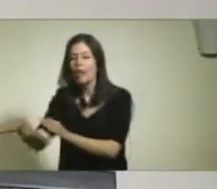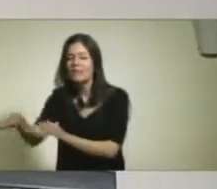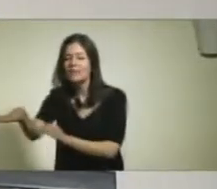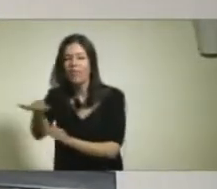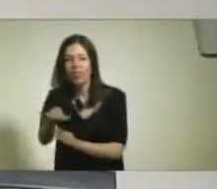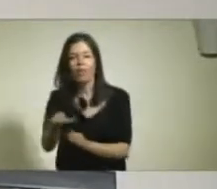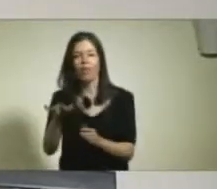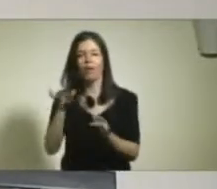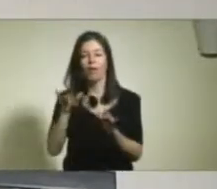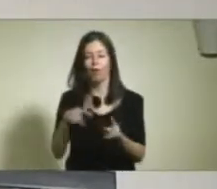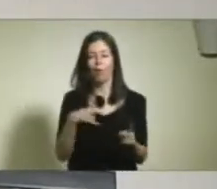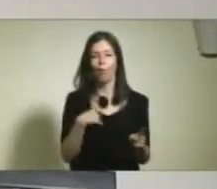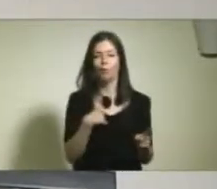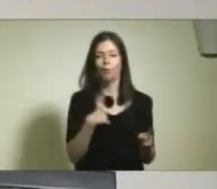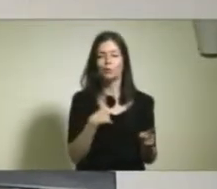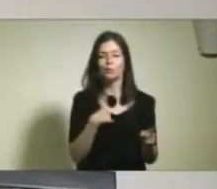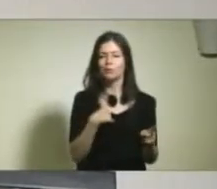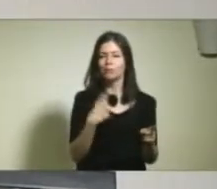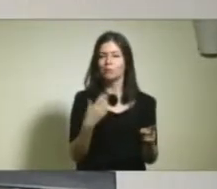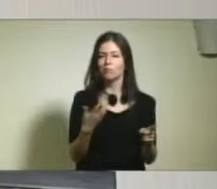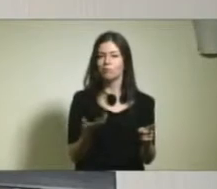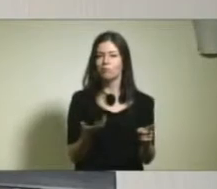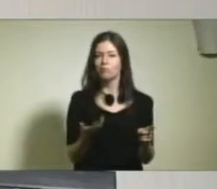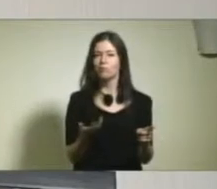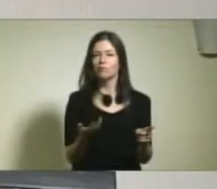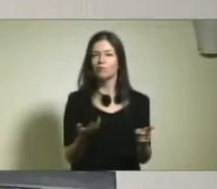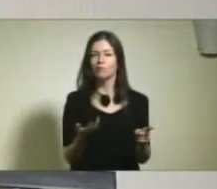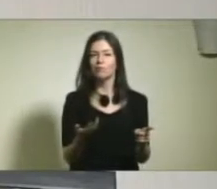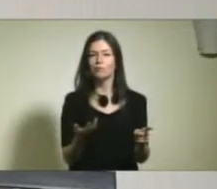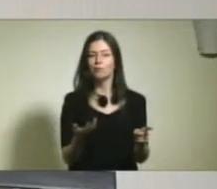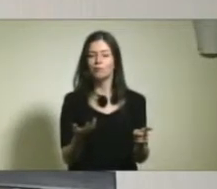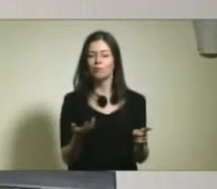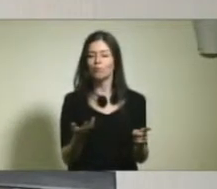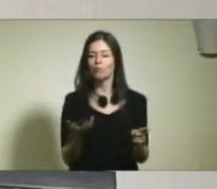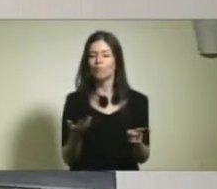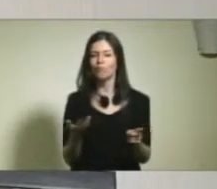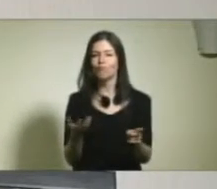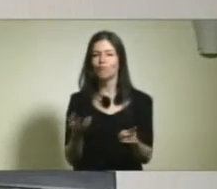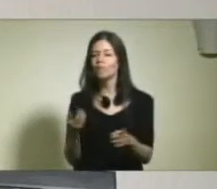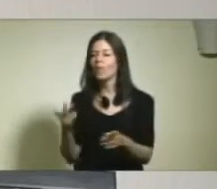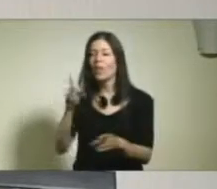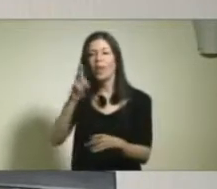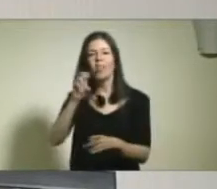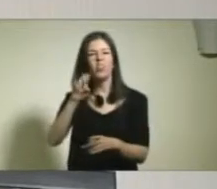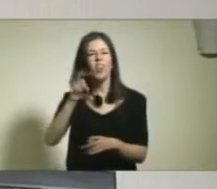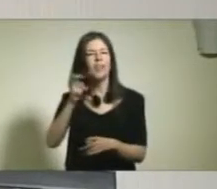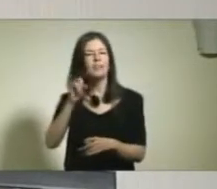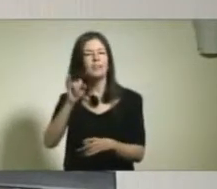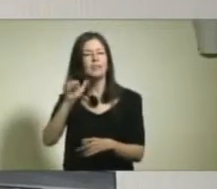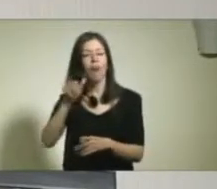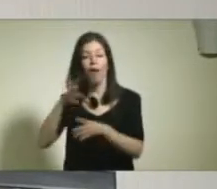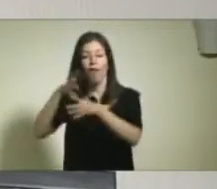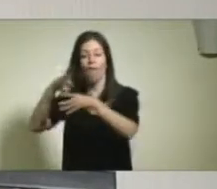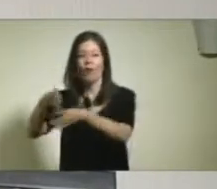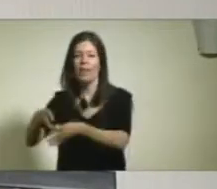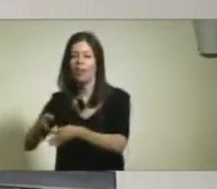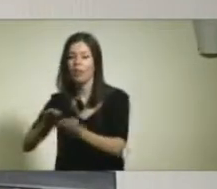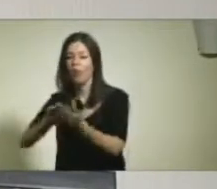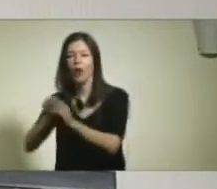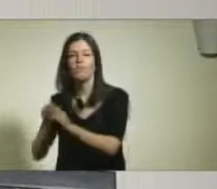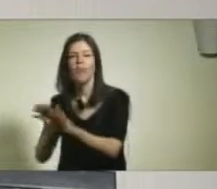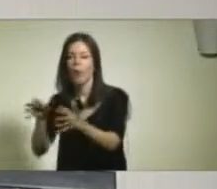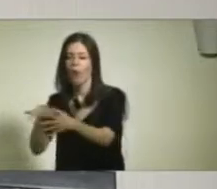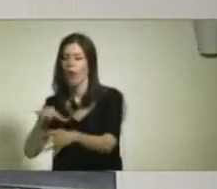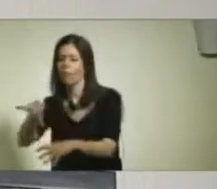puisqu'on a récupéré aussi les collectivités locales suite à la faillite de Dexia. Et idem, on a dû aussi